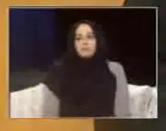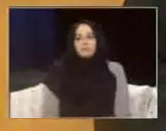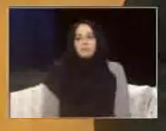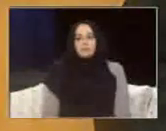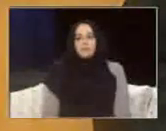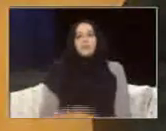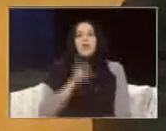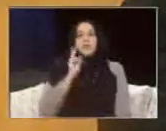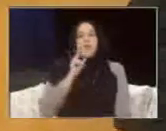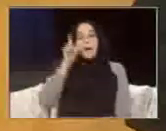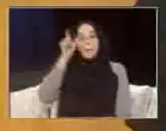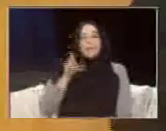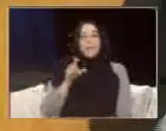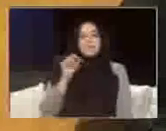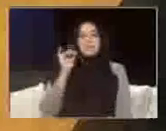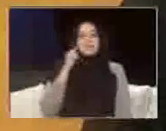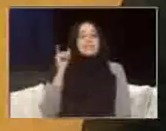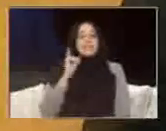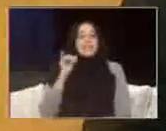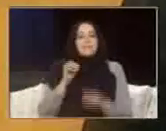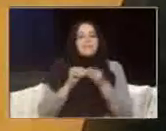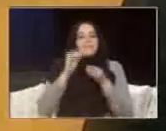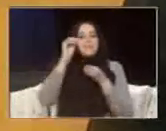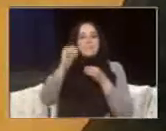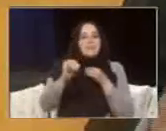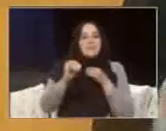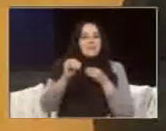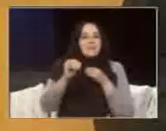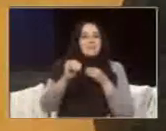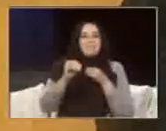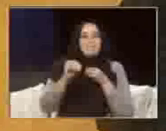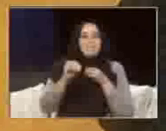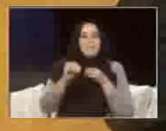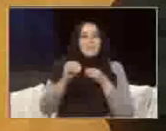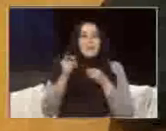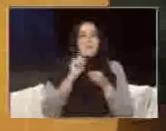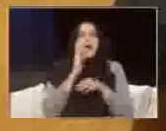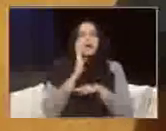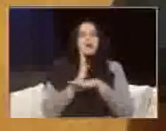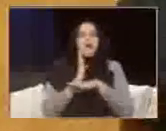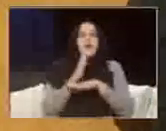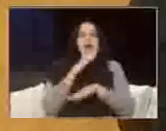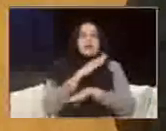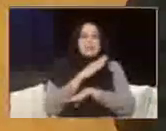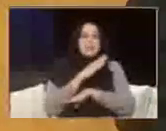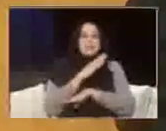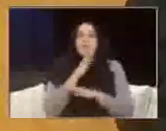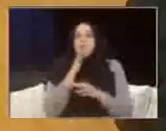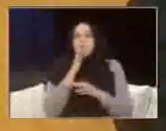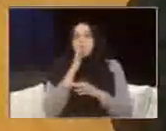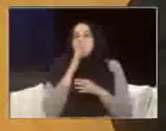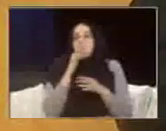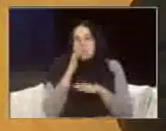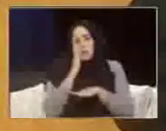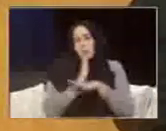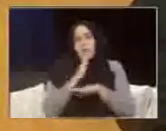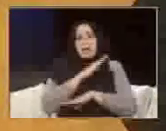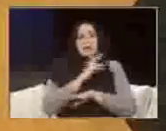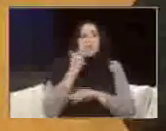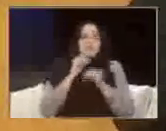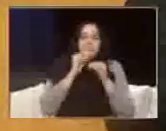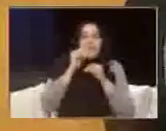لأن الإنسان إذا أخر صلاته على عن وقتها ما كاش هذه موش ظهر مثلا عصر نقول لها قدمي وأخري، الصبح ما